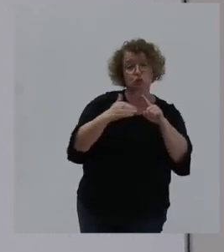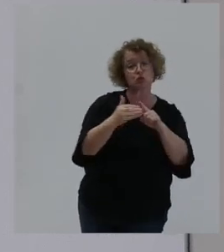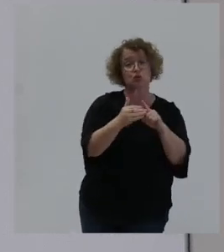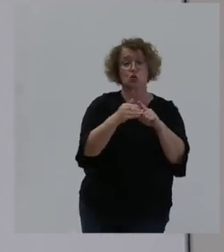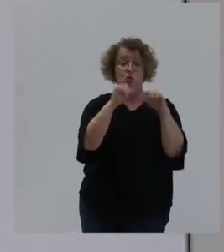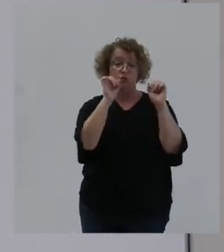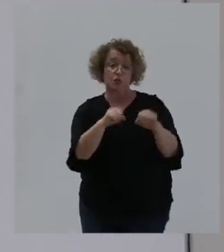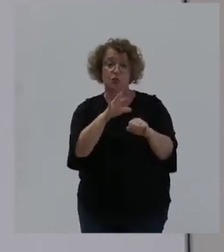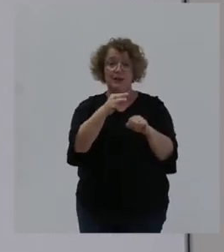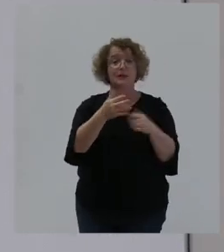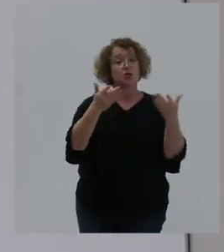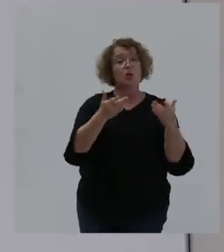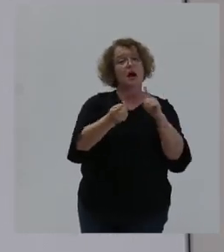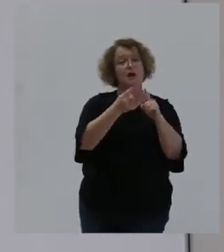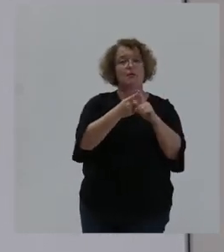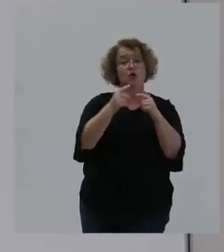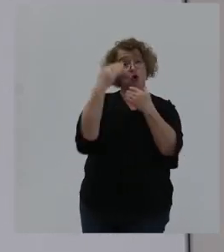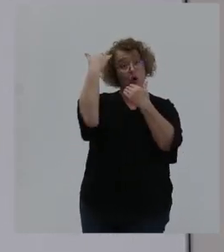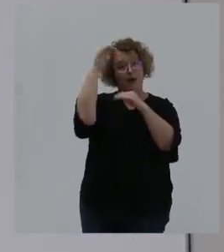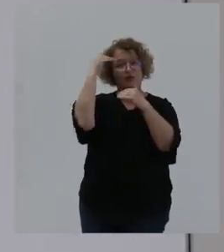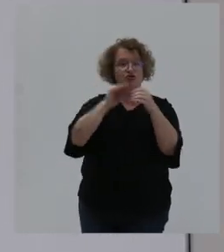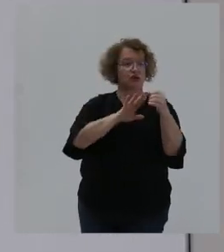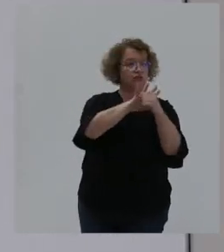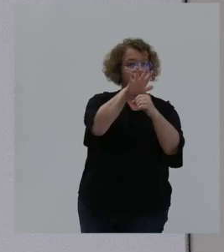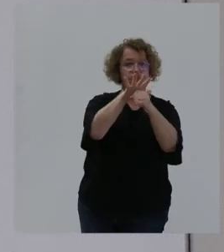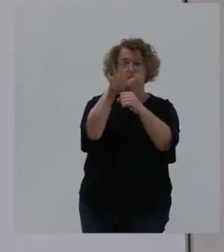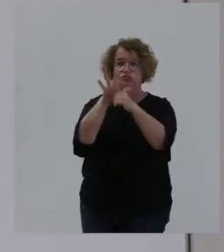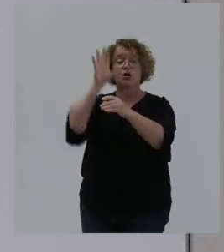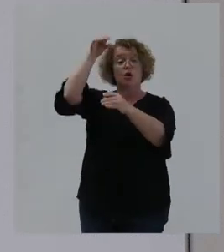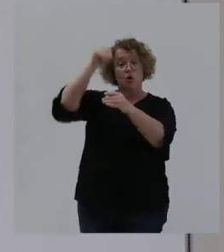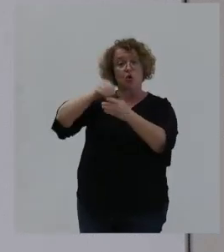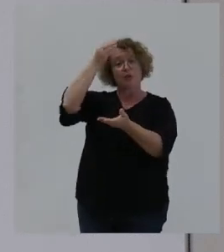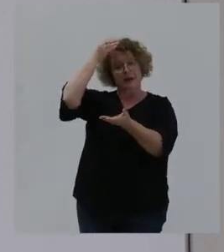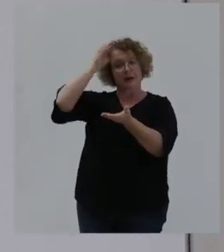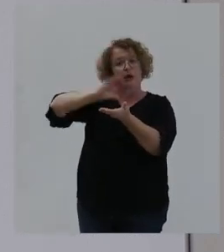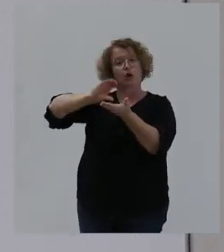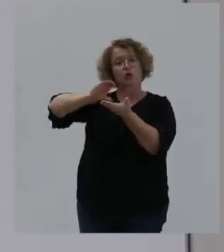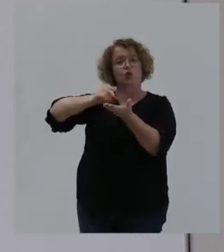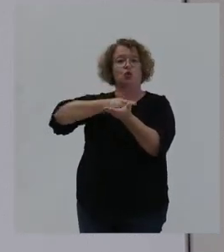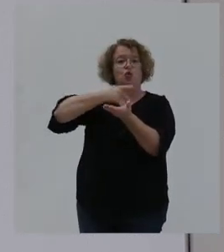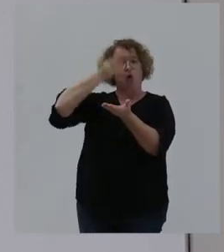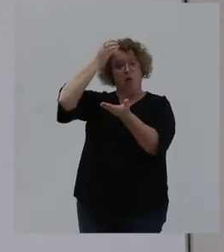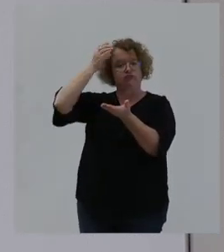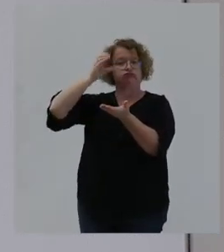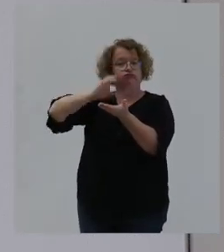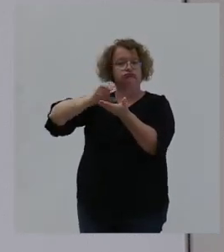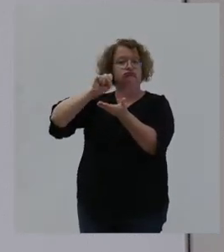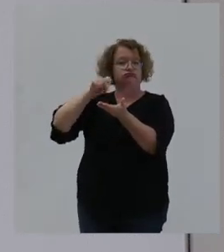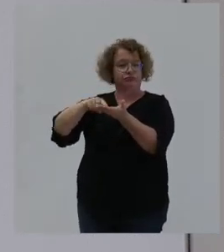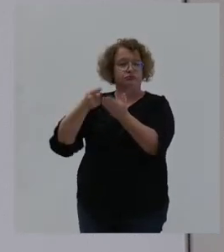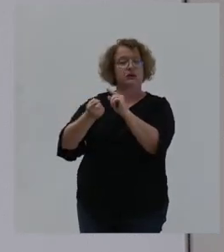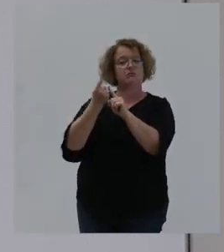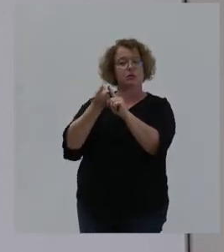à partir à l'étranger. Et ça vaut pour également les doctorants, dont on sait que c'est une pierre, un atout